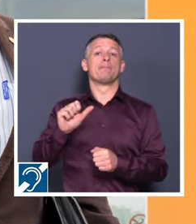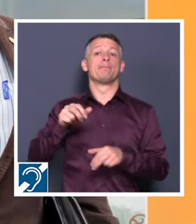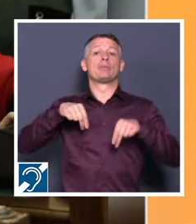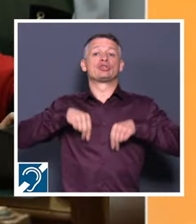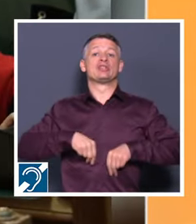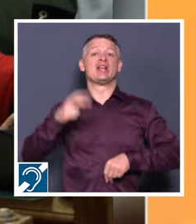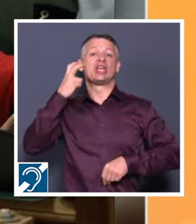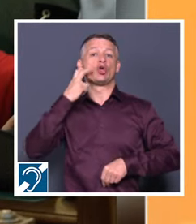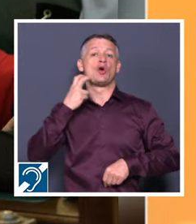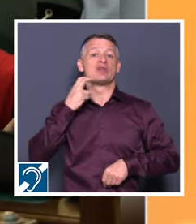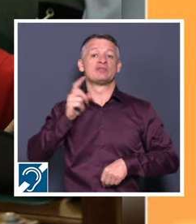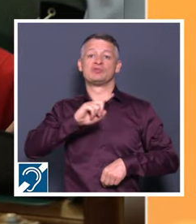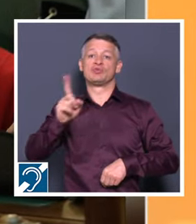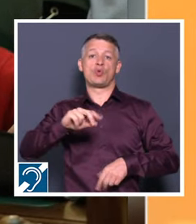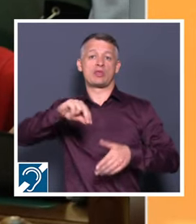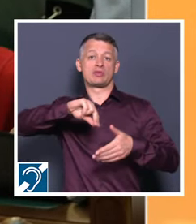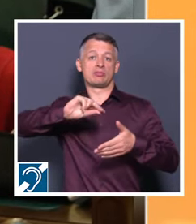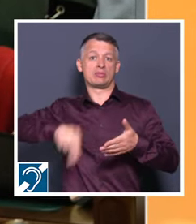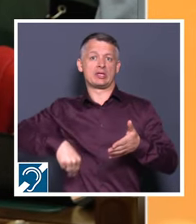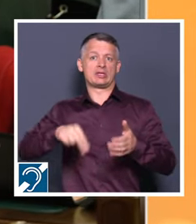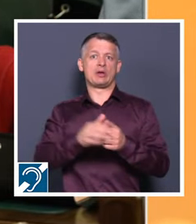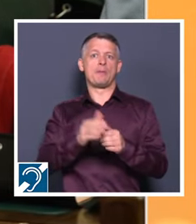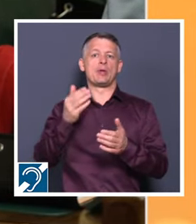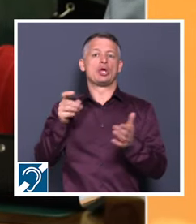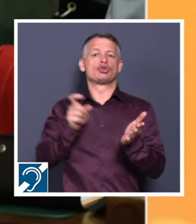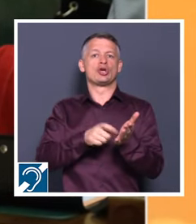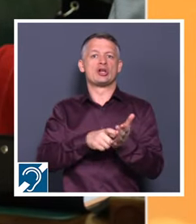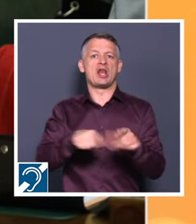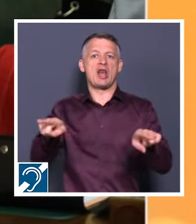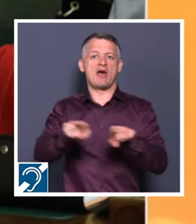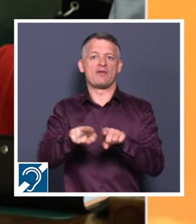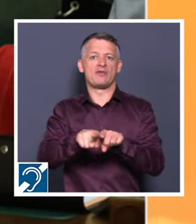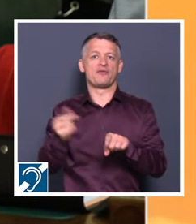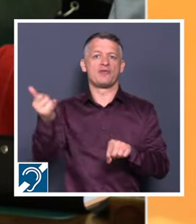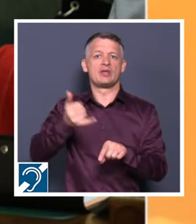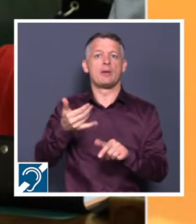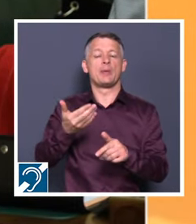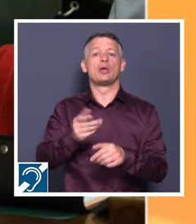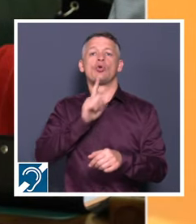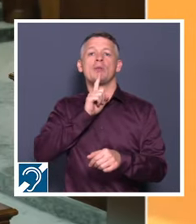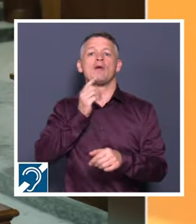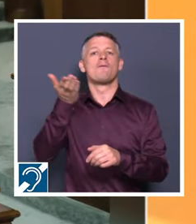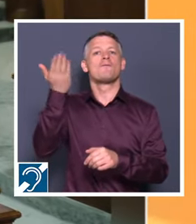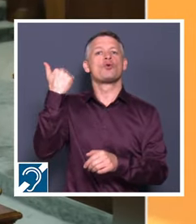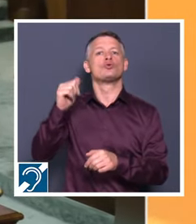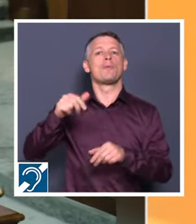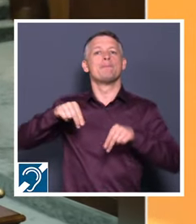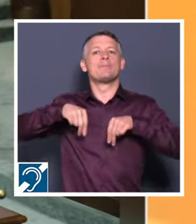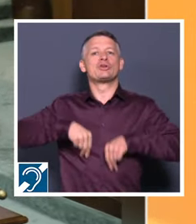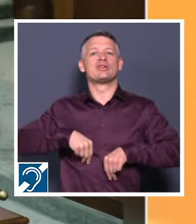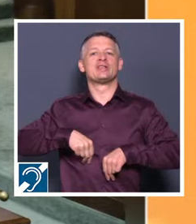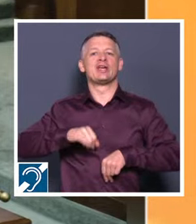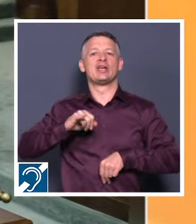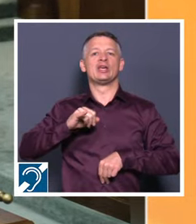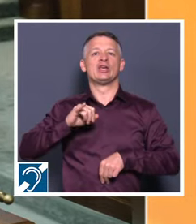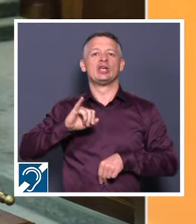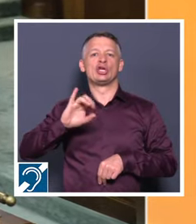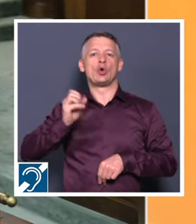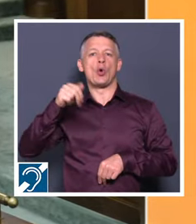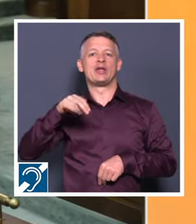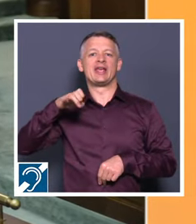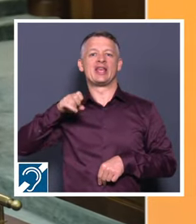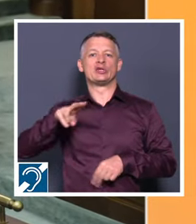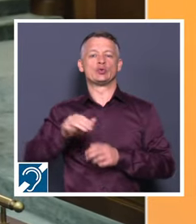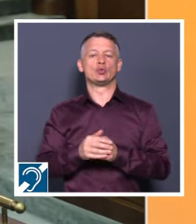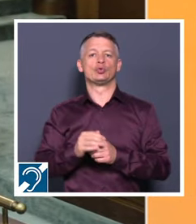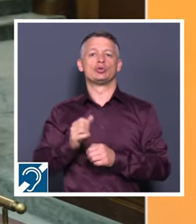președintele Klaus Iohannis nu a dat curs deocamdată unei solicitări similare venite pe numele fostului președinte Ion Iliescu. Acum, ce spun procurorii